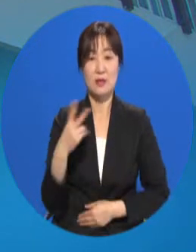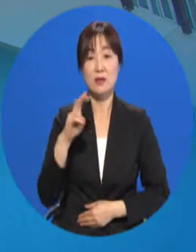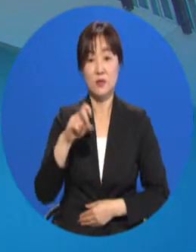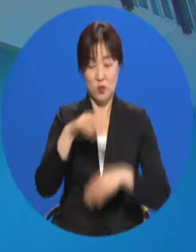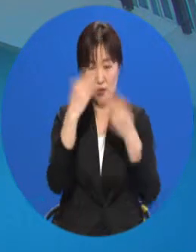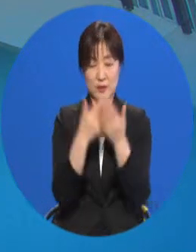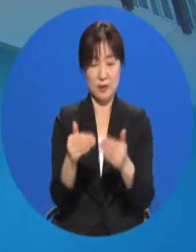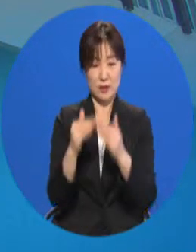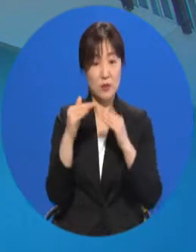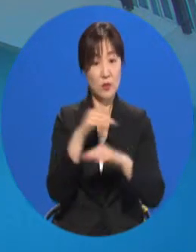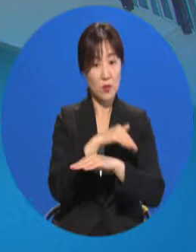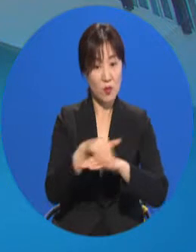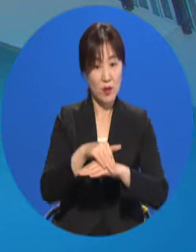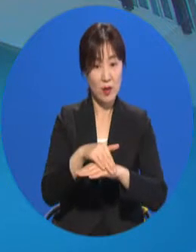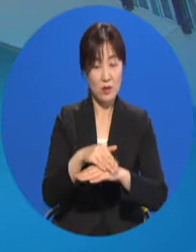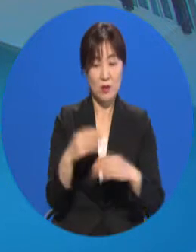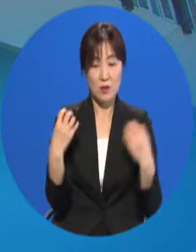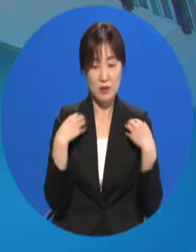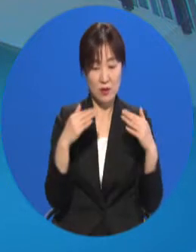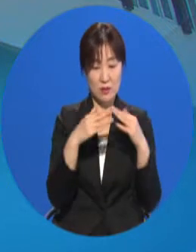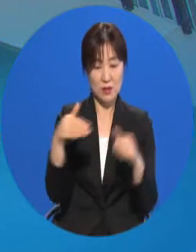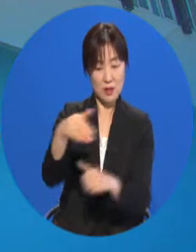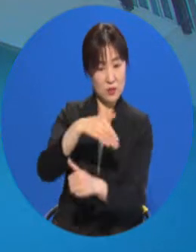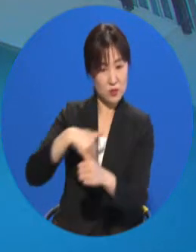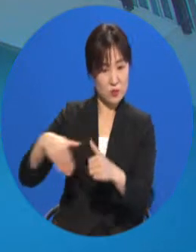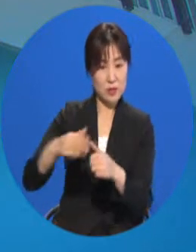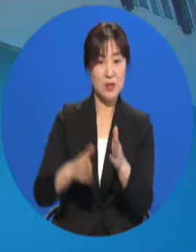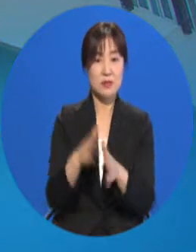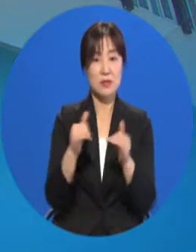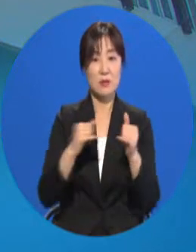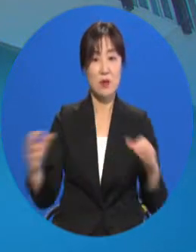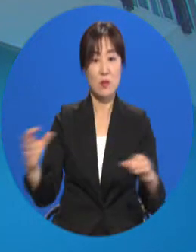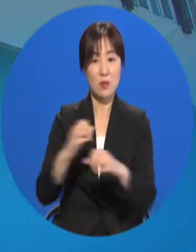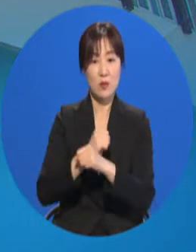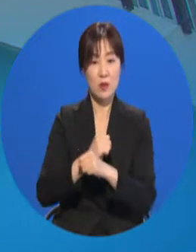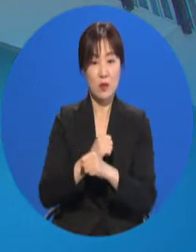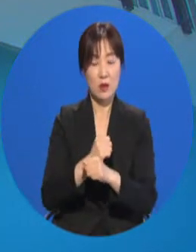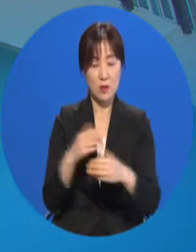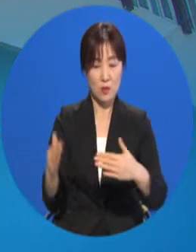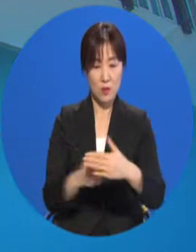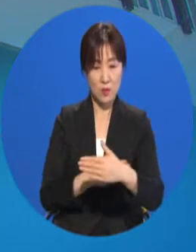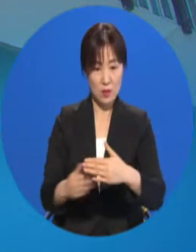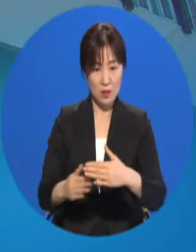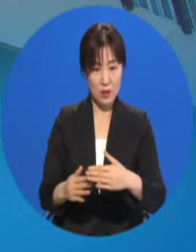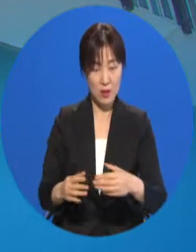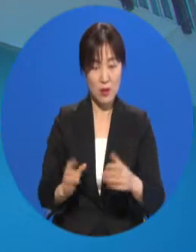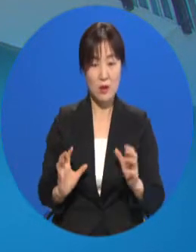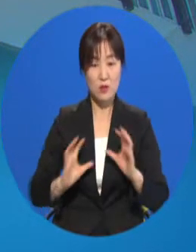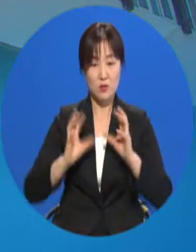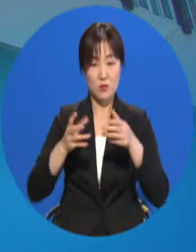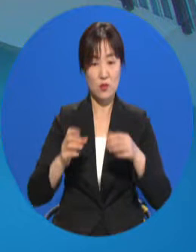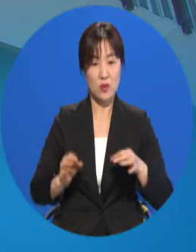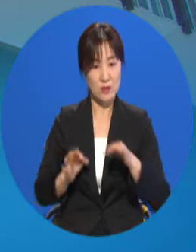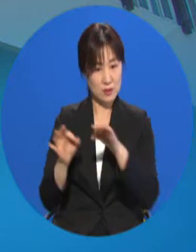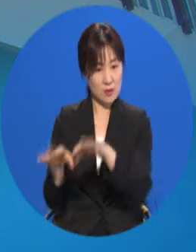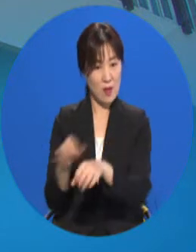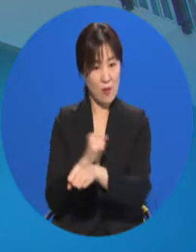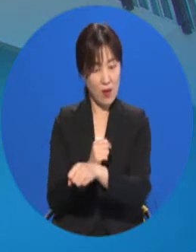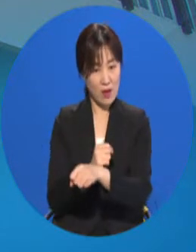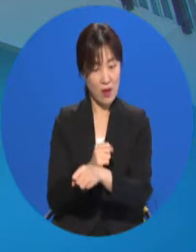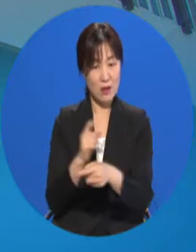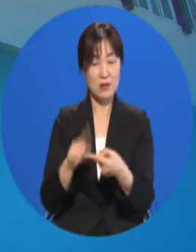완공되는데 청사 주변에 시민 복합공간 조성 사업이 국비 사업으로 추진될 수 있을지도 관심사로 떠오르고